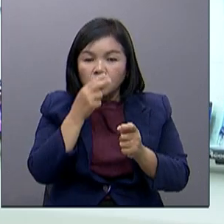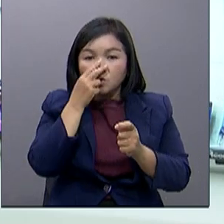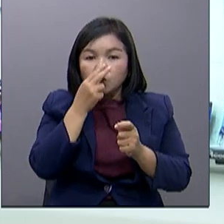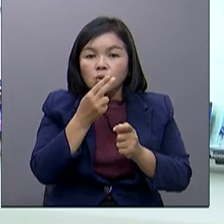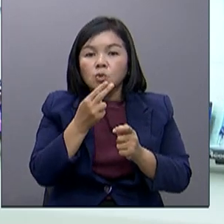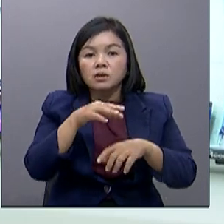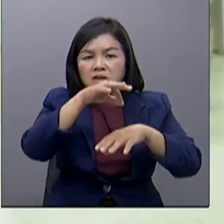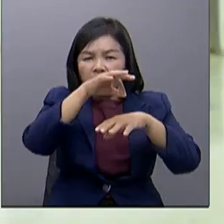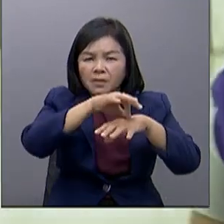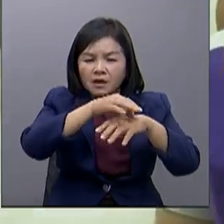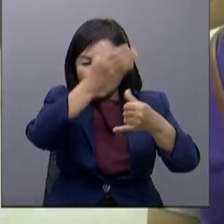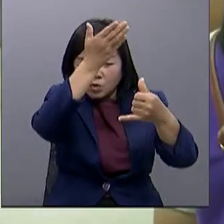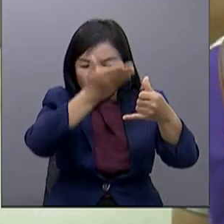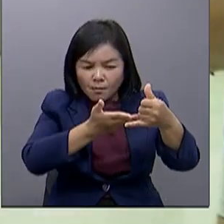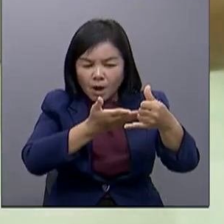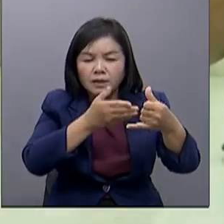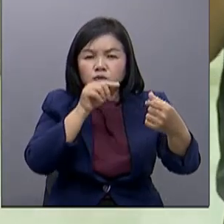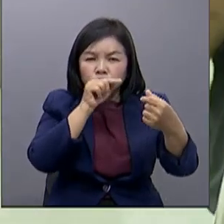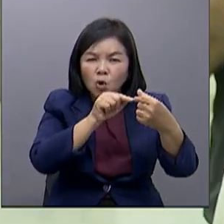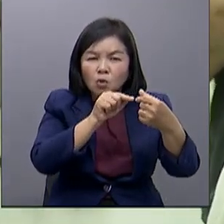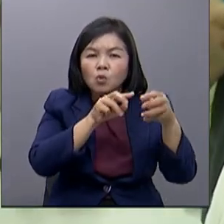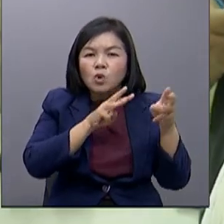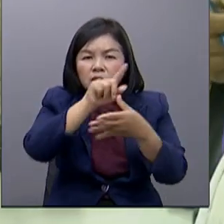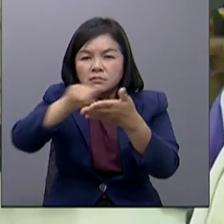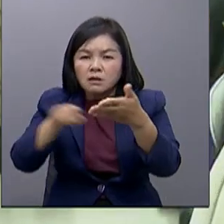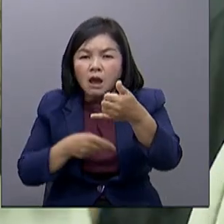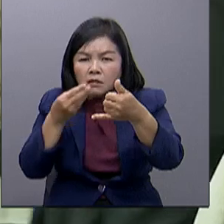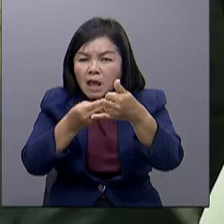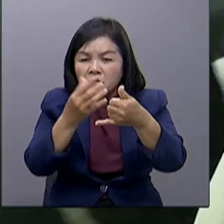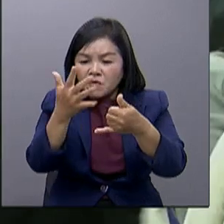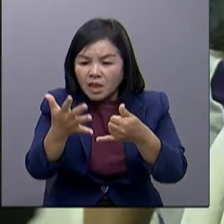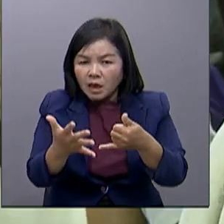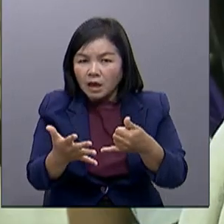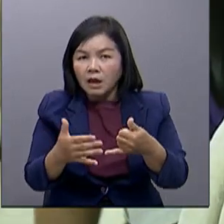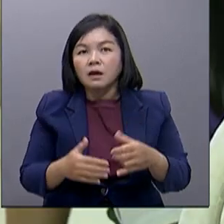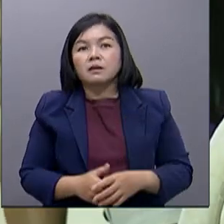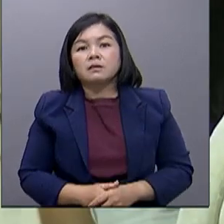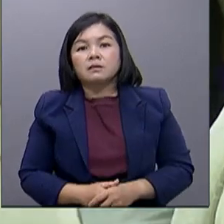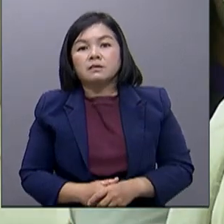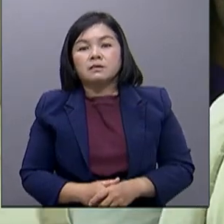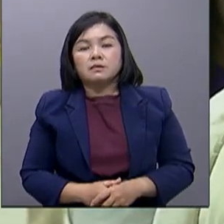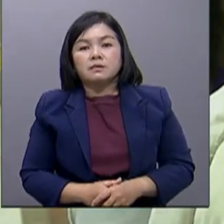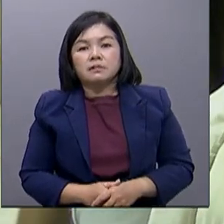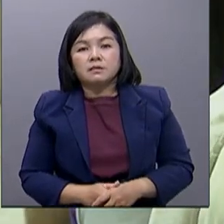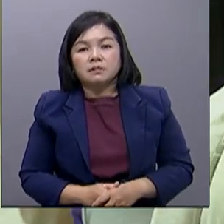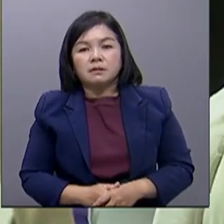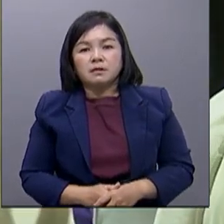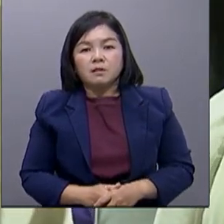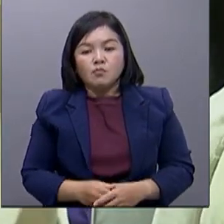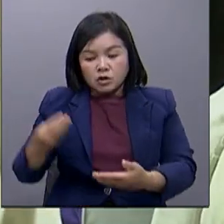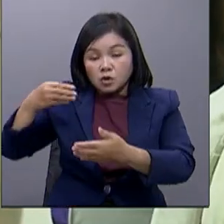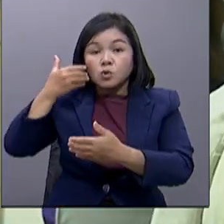เลือกค่ะที่มีผู้ติดตามนะครับให้ฝากโทรศัพท์กับผู้ติดตามไว้แล้วท่านเข้าไป